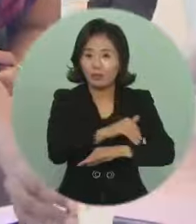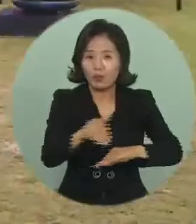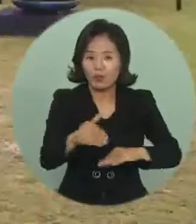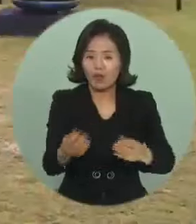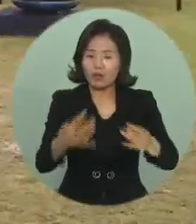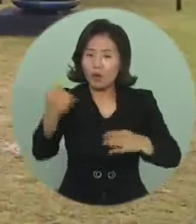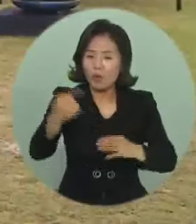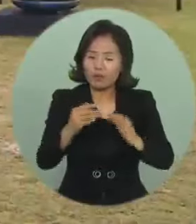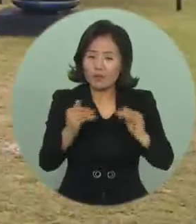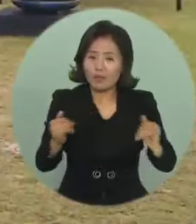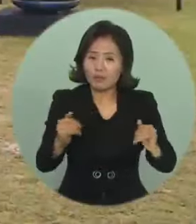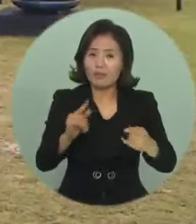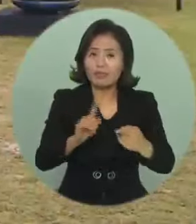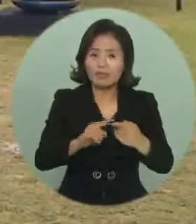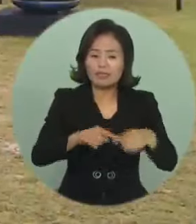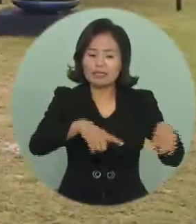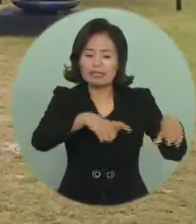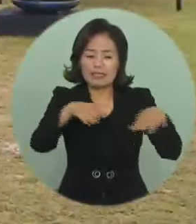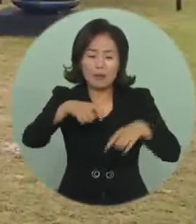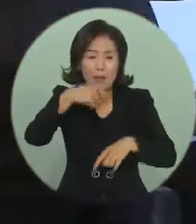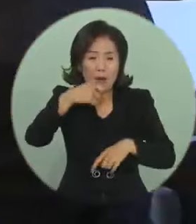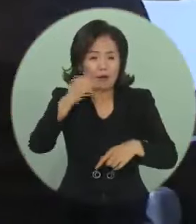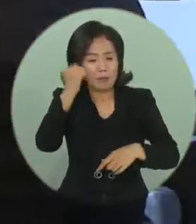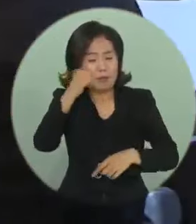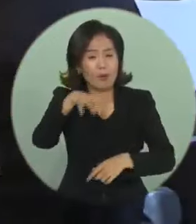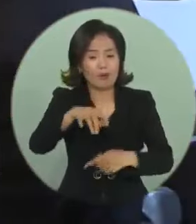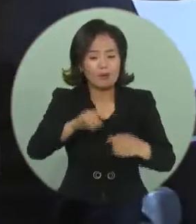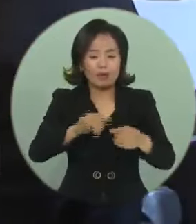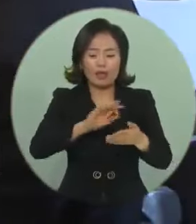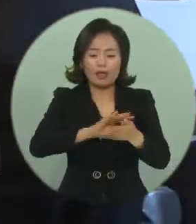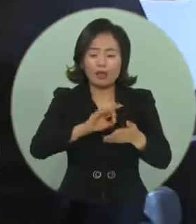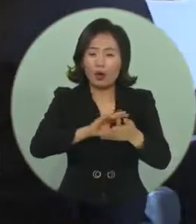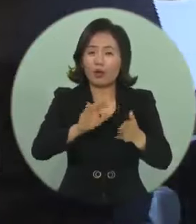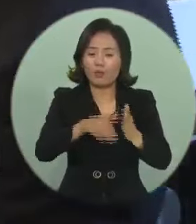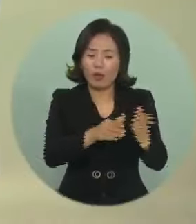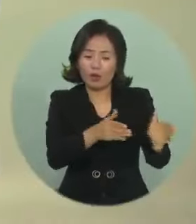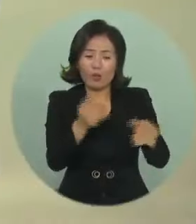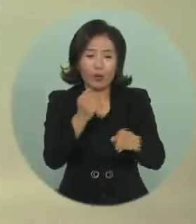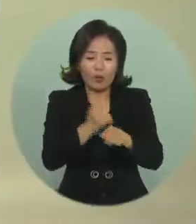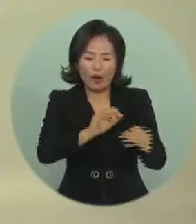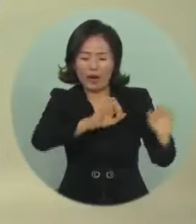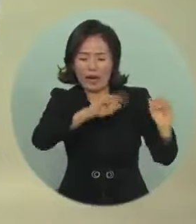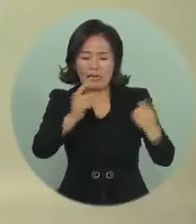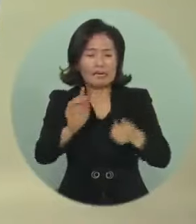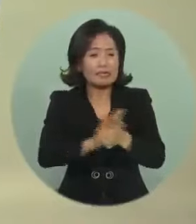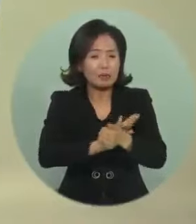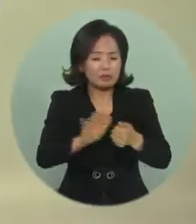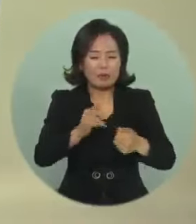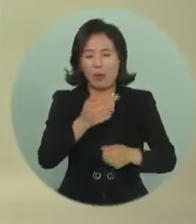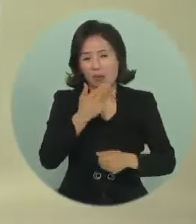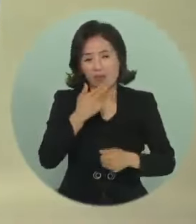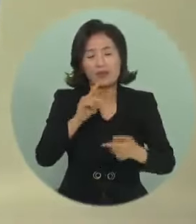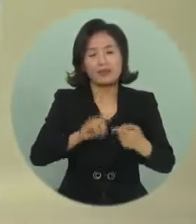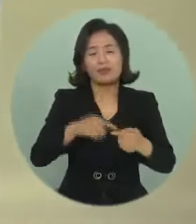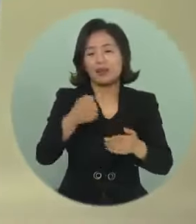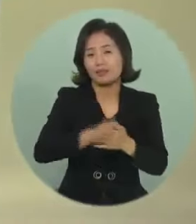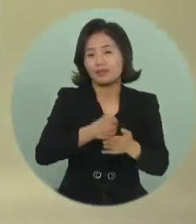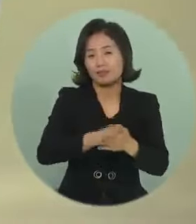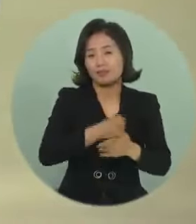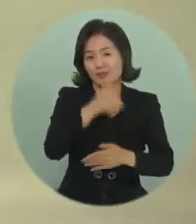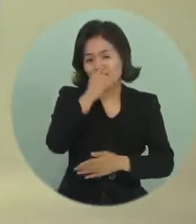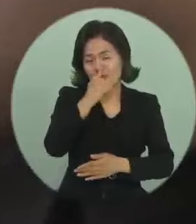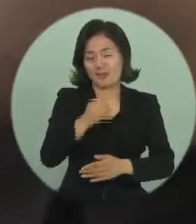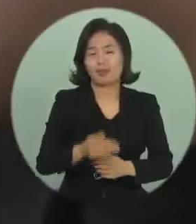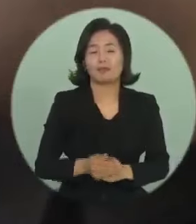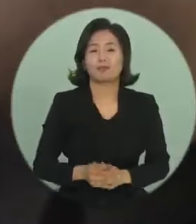행사에 온 관광객이 지역 식당이나 숙박 시설을 이용하도록 유도하는 할인 혜택 등이 마련되지 않은 건 아쉬움으로